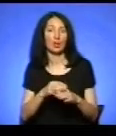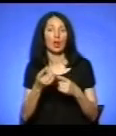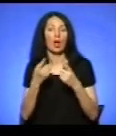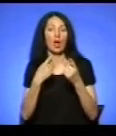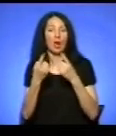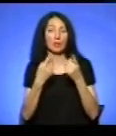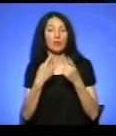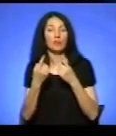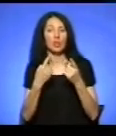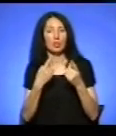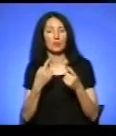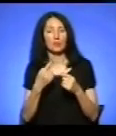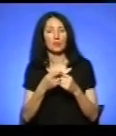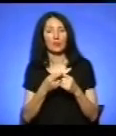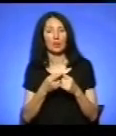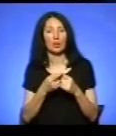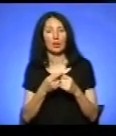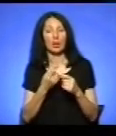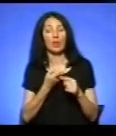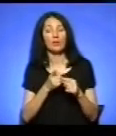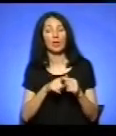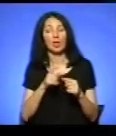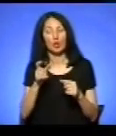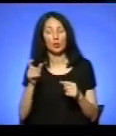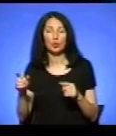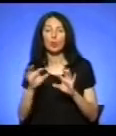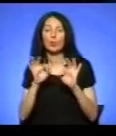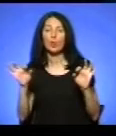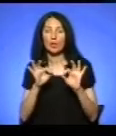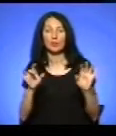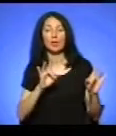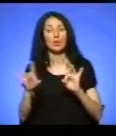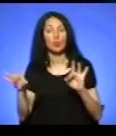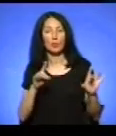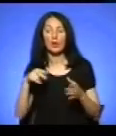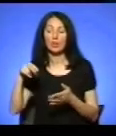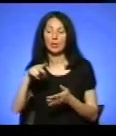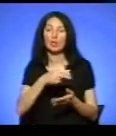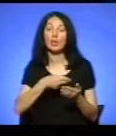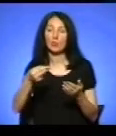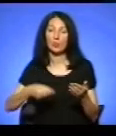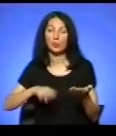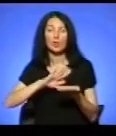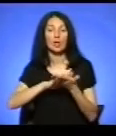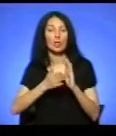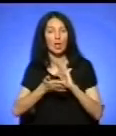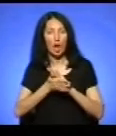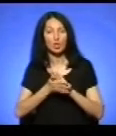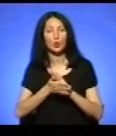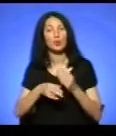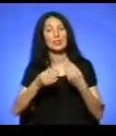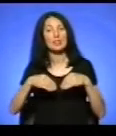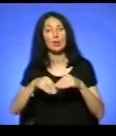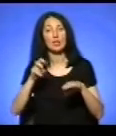яких закликали, так би мовити, людей йти і підписувати декларації сімейними лікарями. Ми